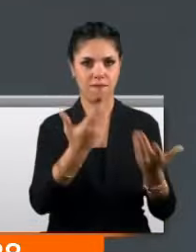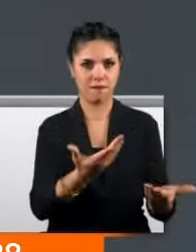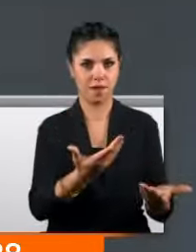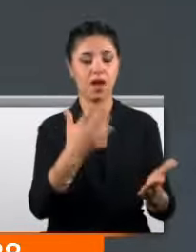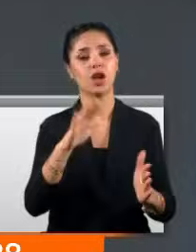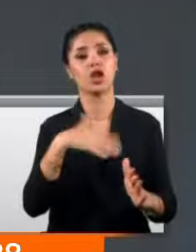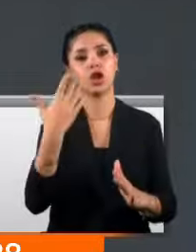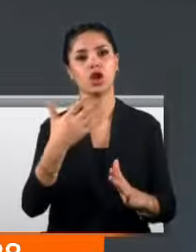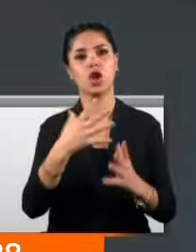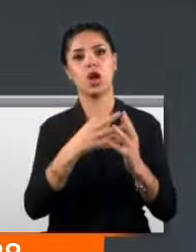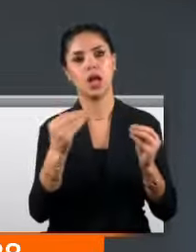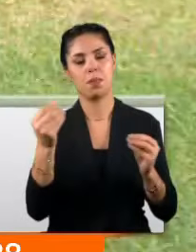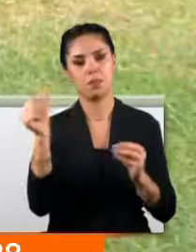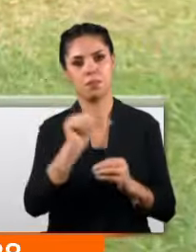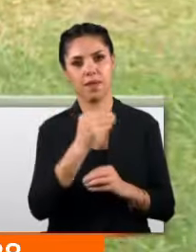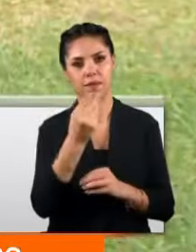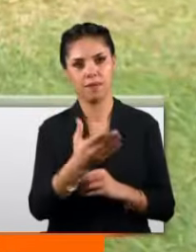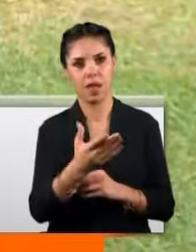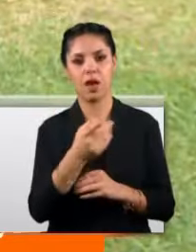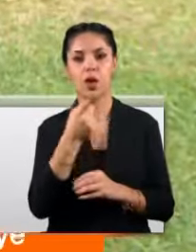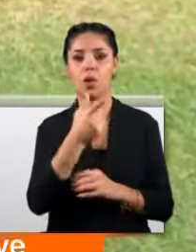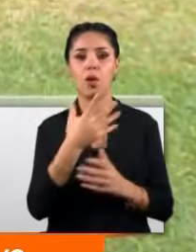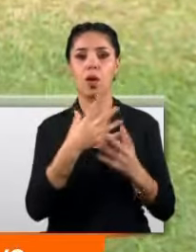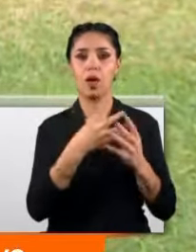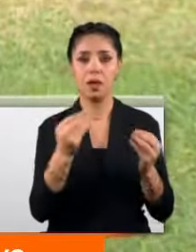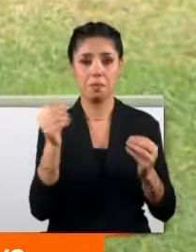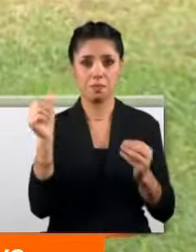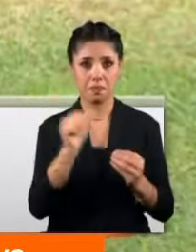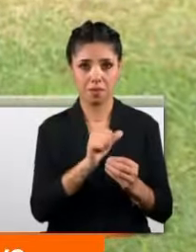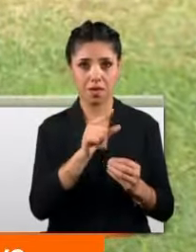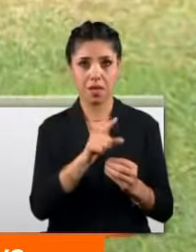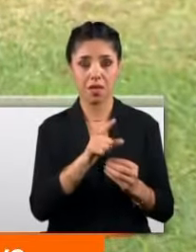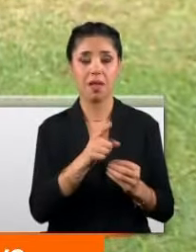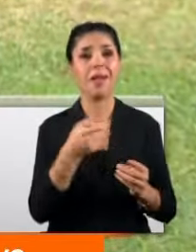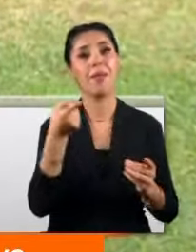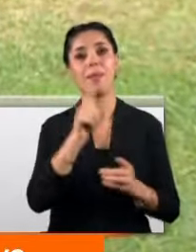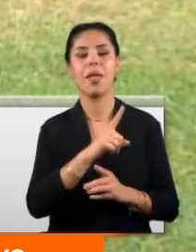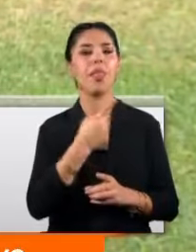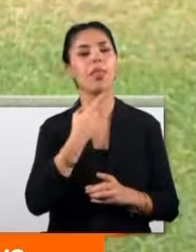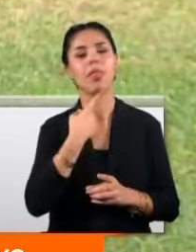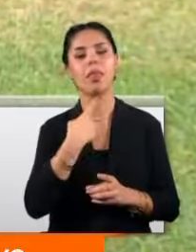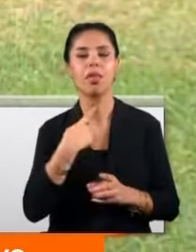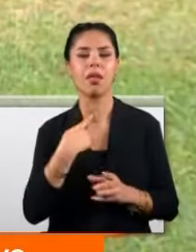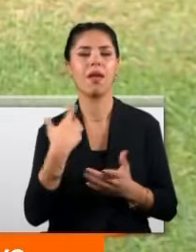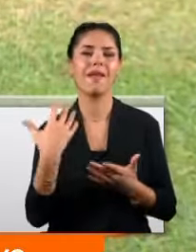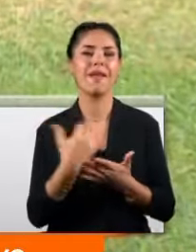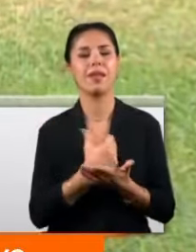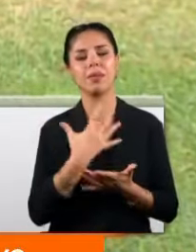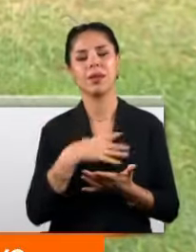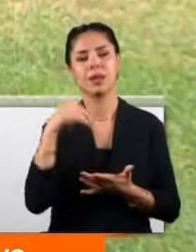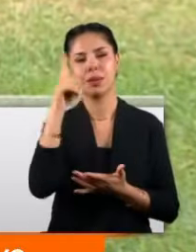ondan sonra kaybettirirsin. O yenilen pehlivan güreşe doymaz